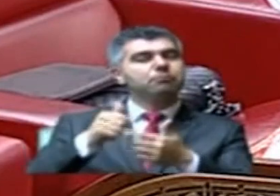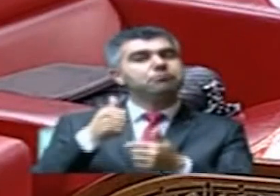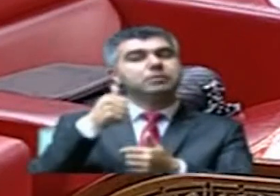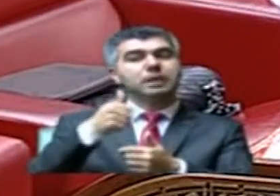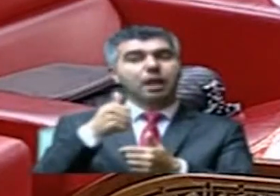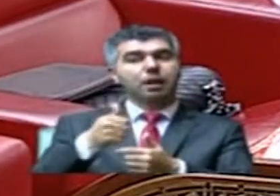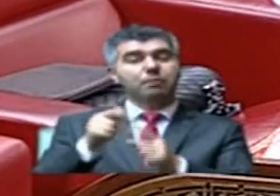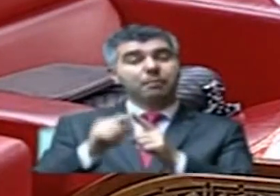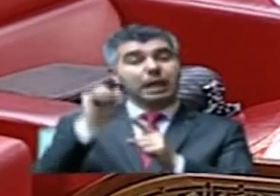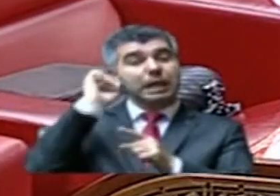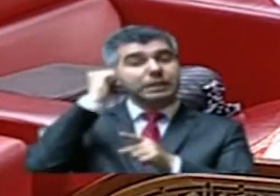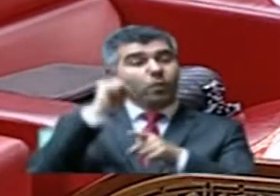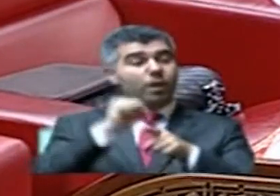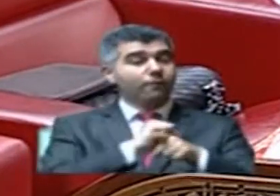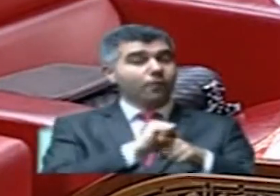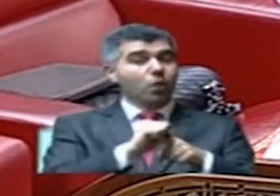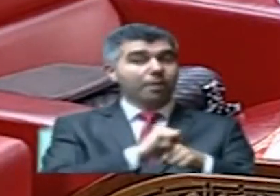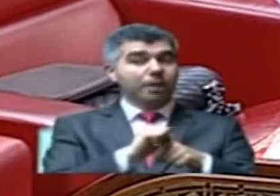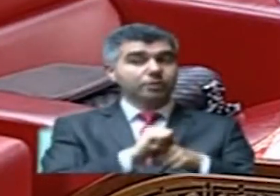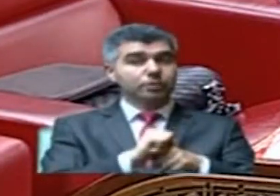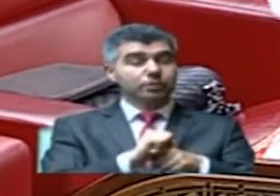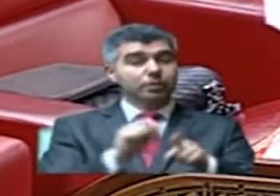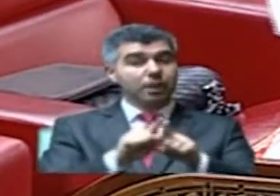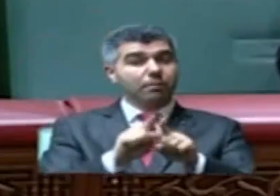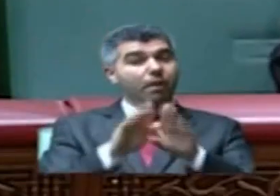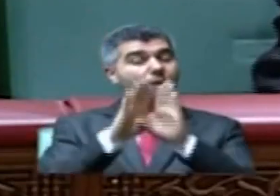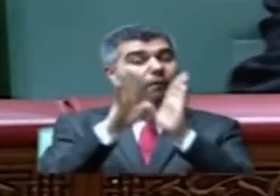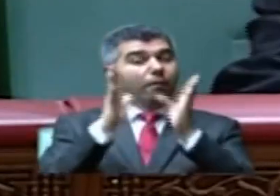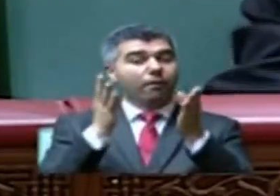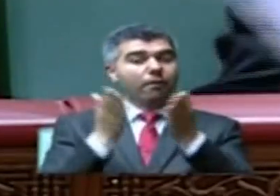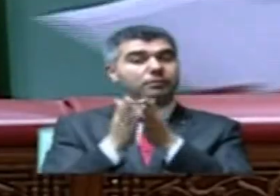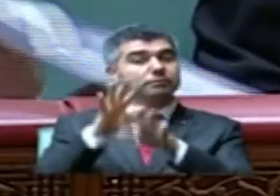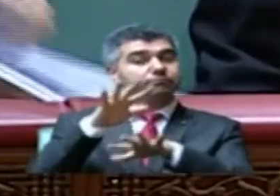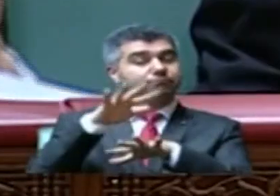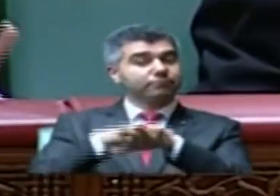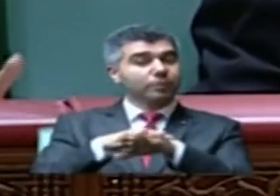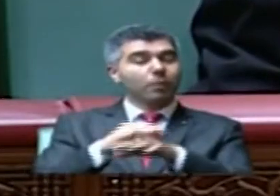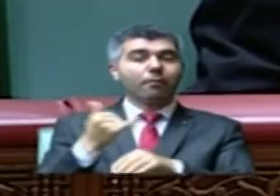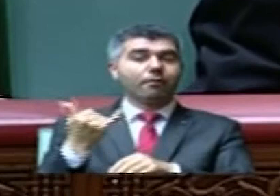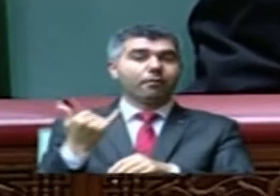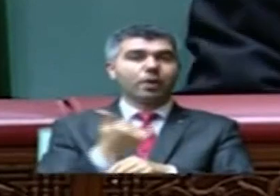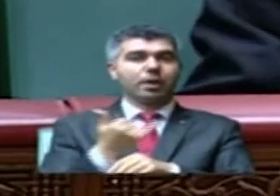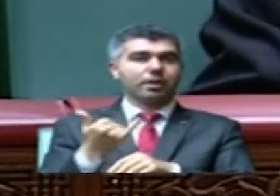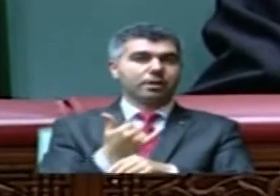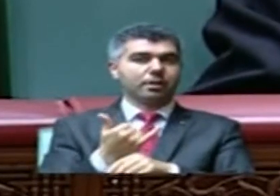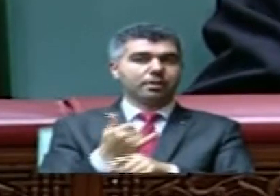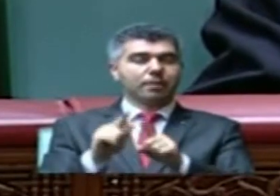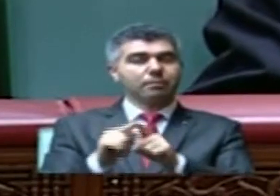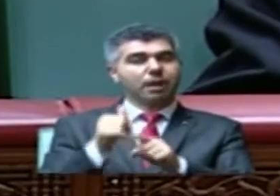هاد التكوين خصو يكون مندمج مع احتياجات السوق، إذا هاد الشيء